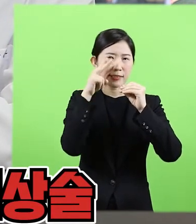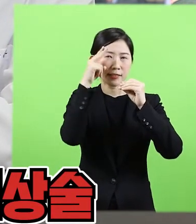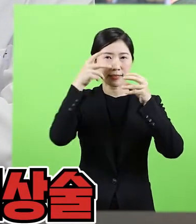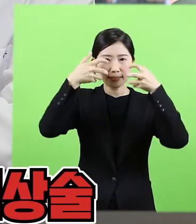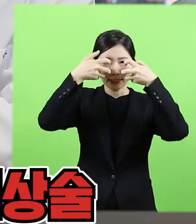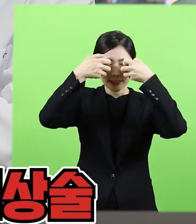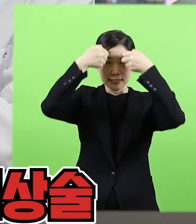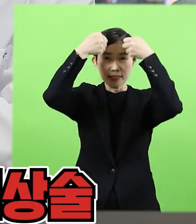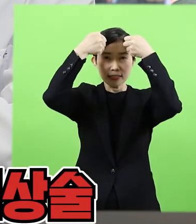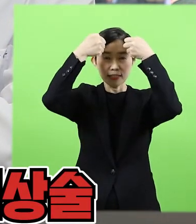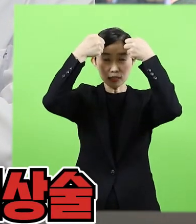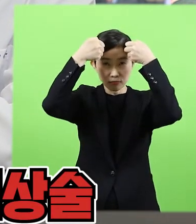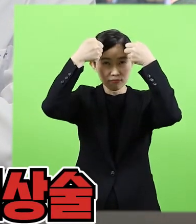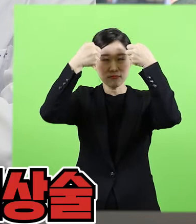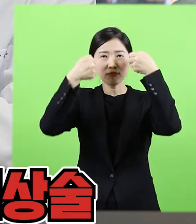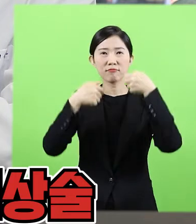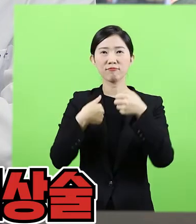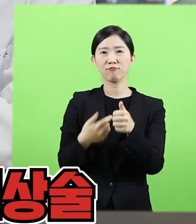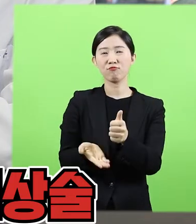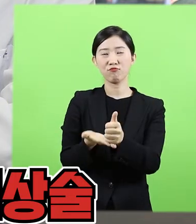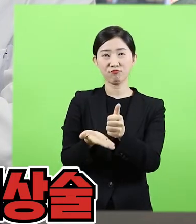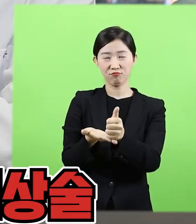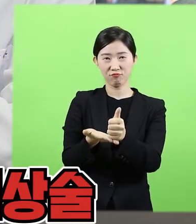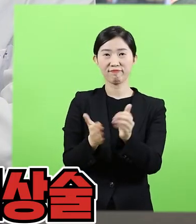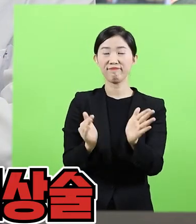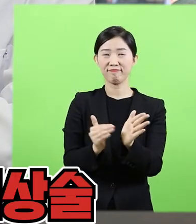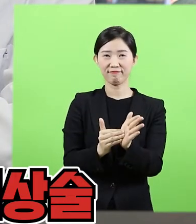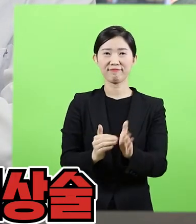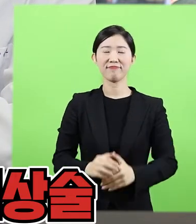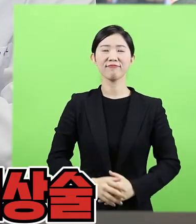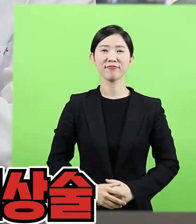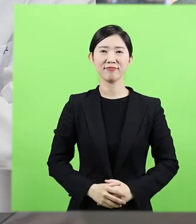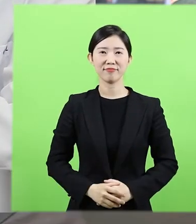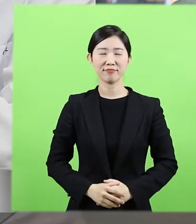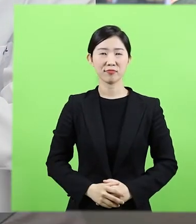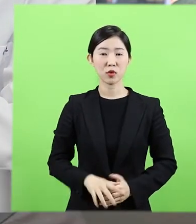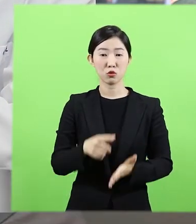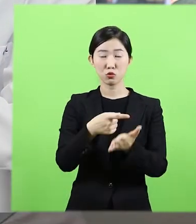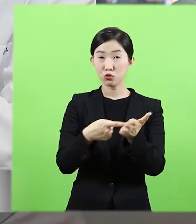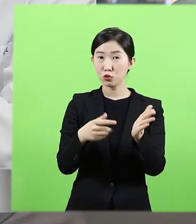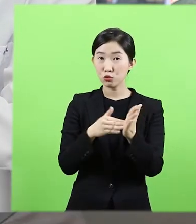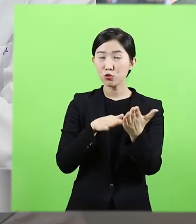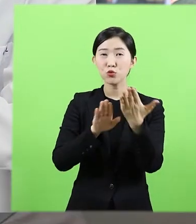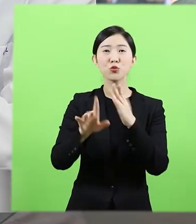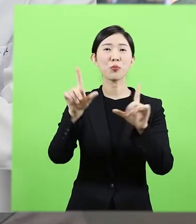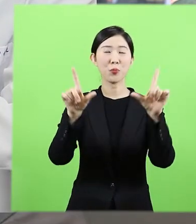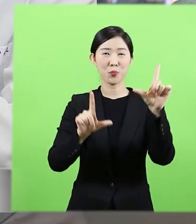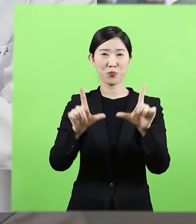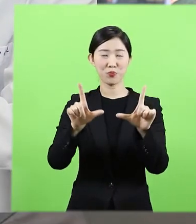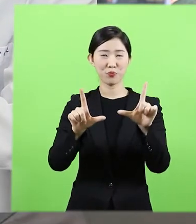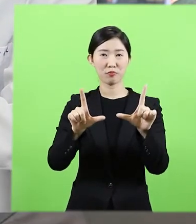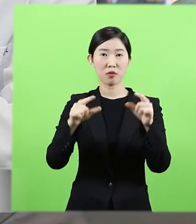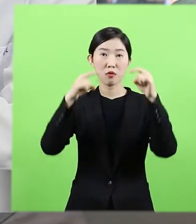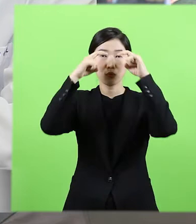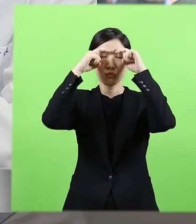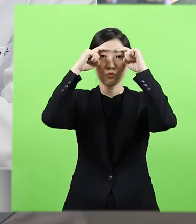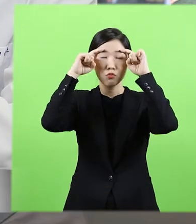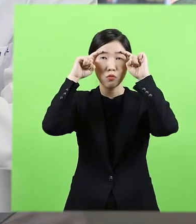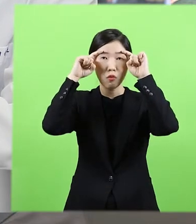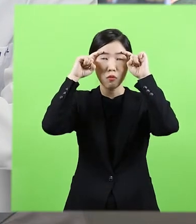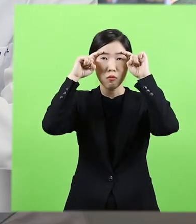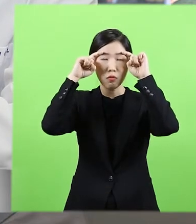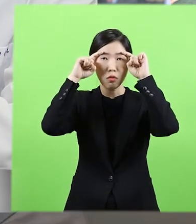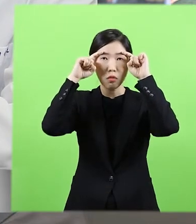잘라서 위로 당겨주는 상안검어 상수를 시행했습니다. 수술 후 모습인데